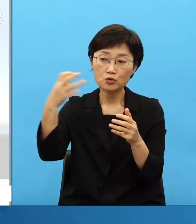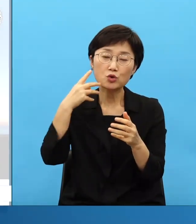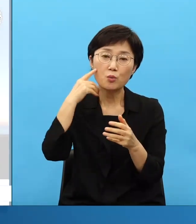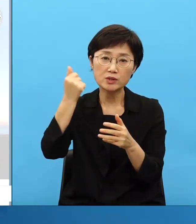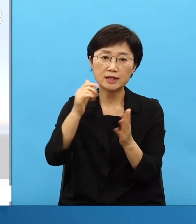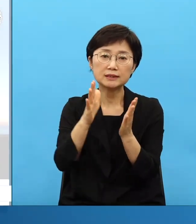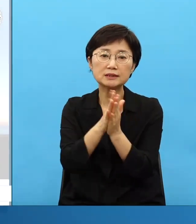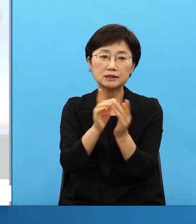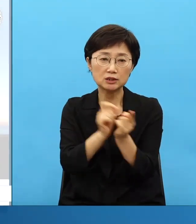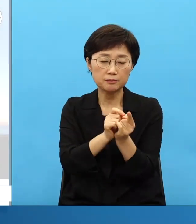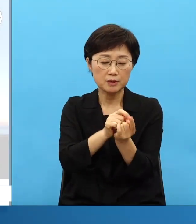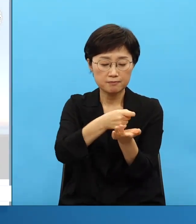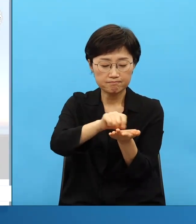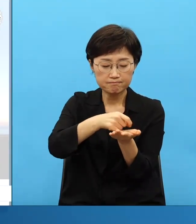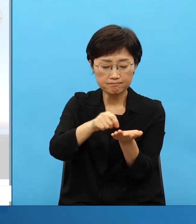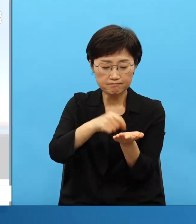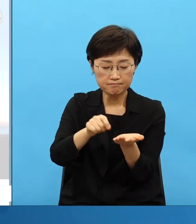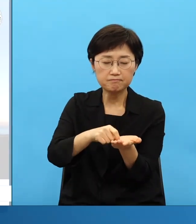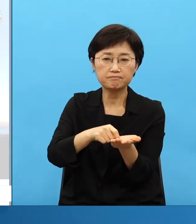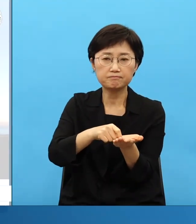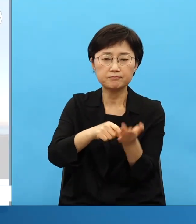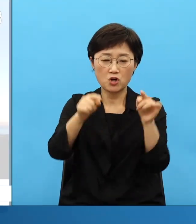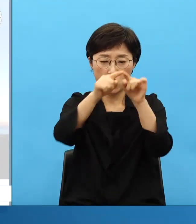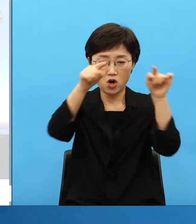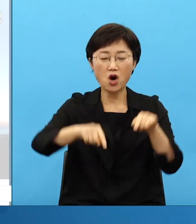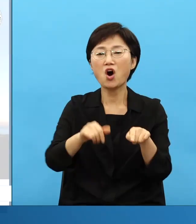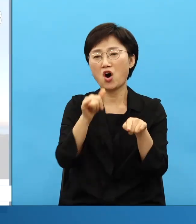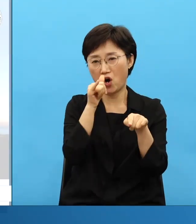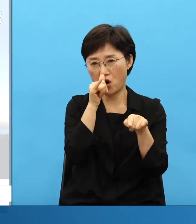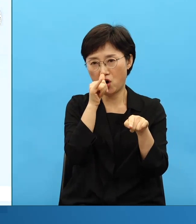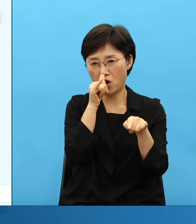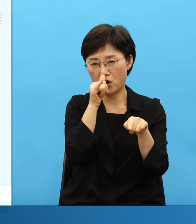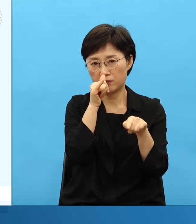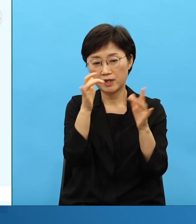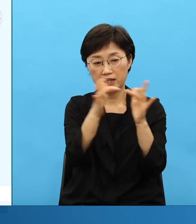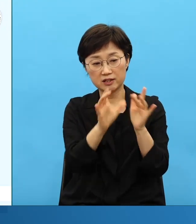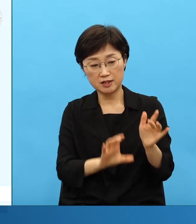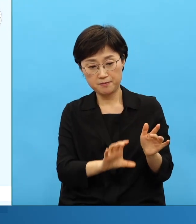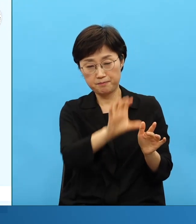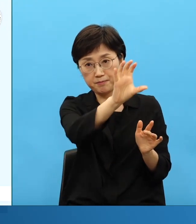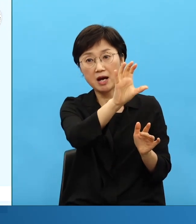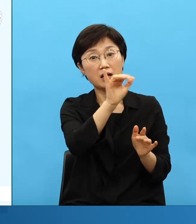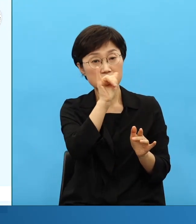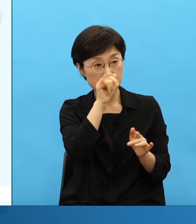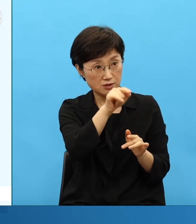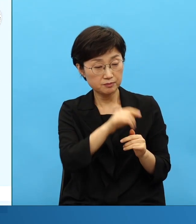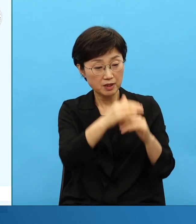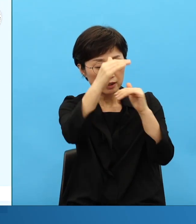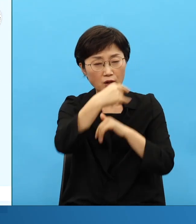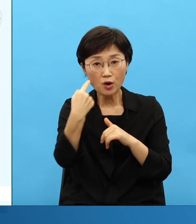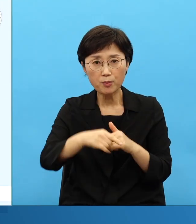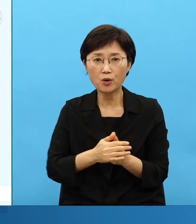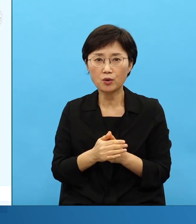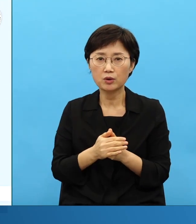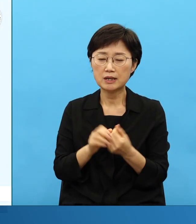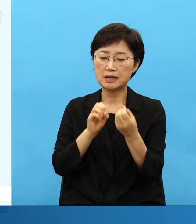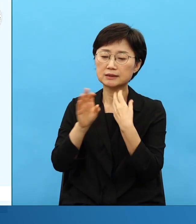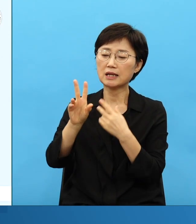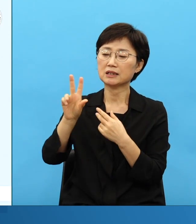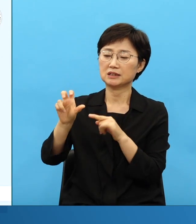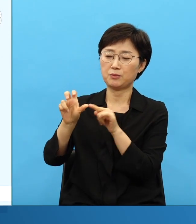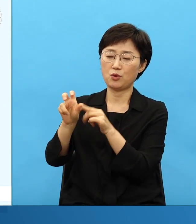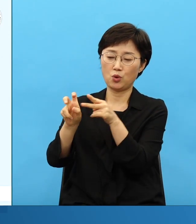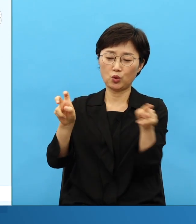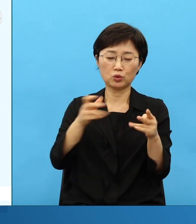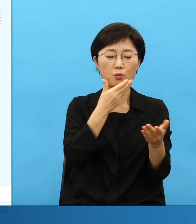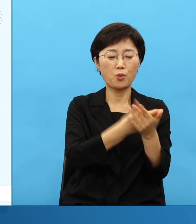친필 연합장이 위아.kr에 게시됐습니다. 연합장에서 류광수 목사는 응답 25는 보좌의